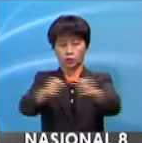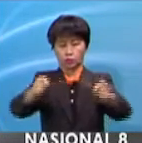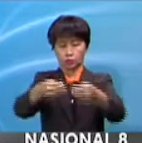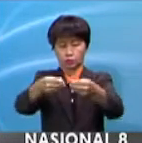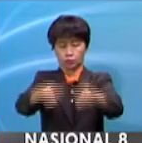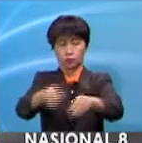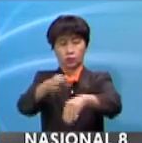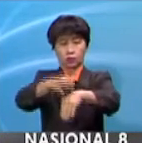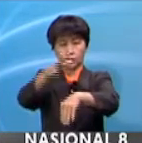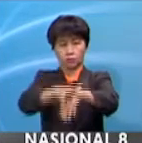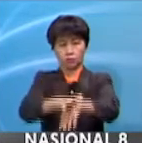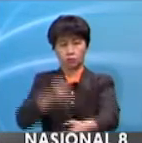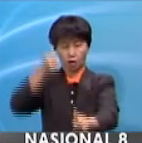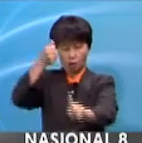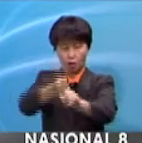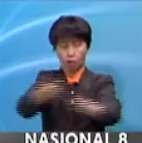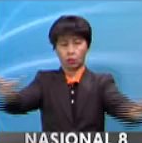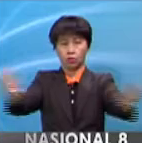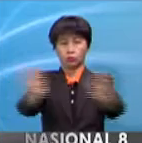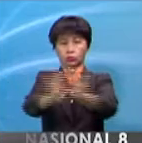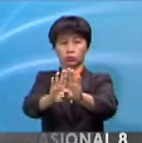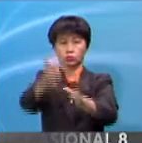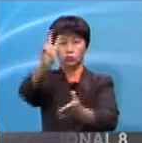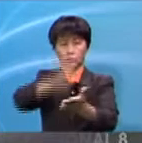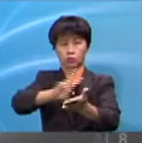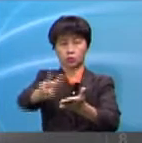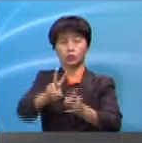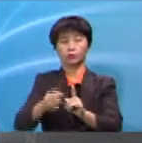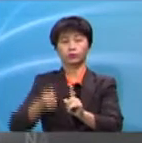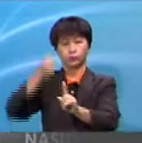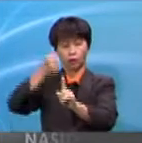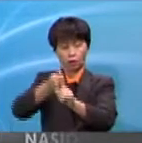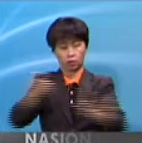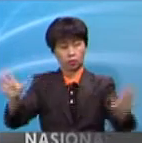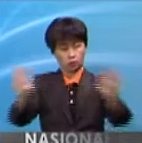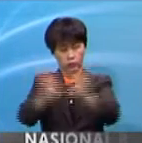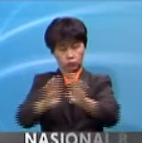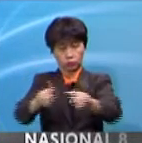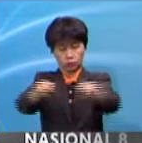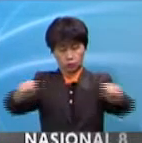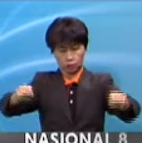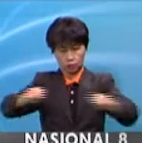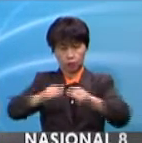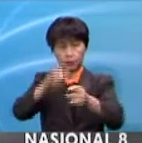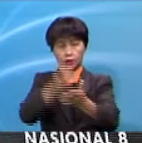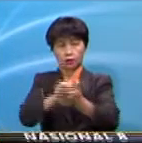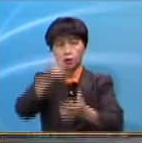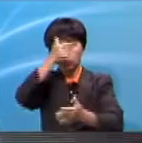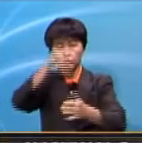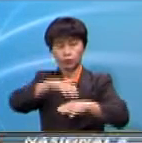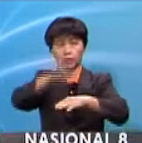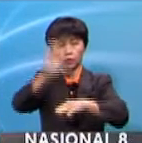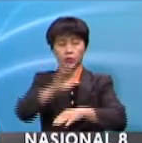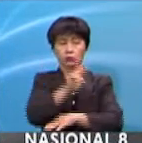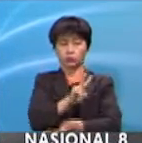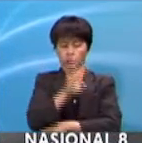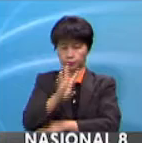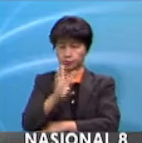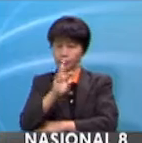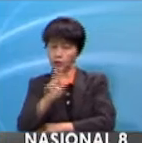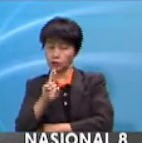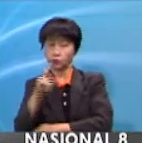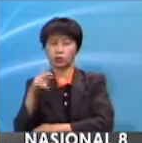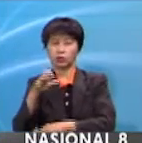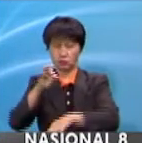pembiakan Aedes tutup selama 2 minggu. Arahan penutupan tapak pembinaan itu berikutan lebih 24,000